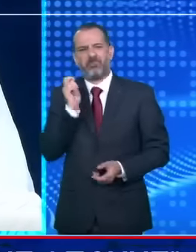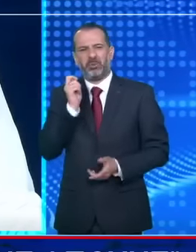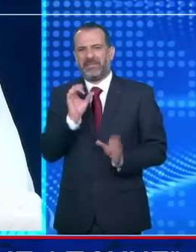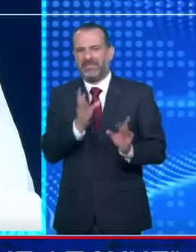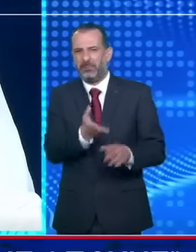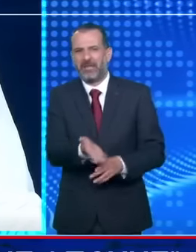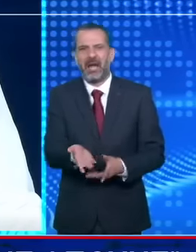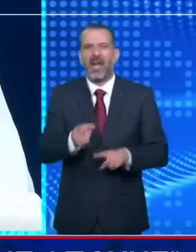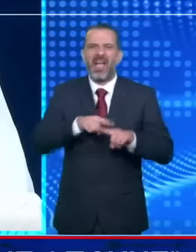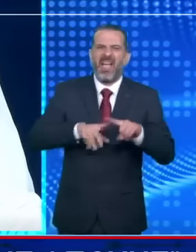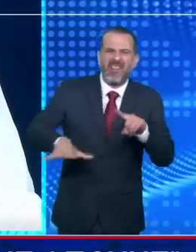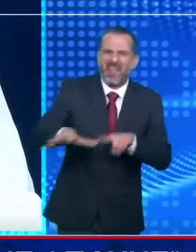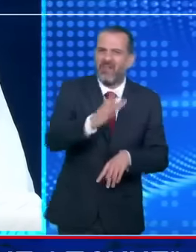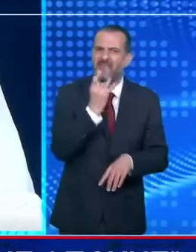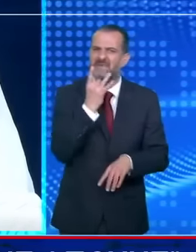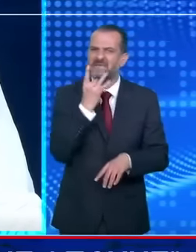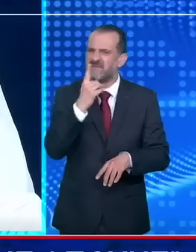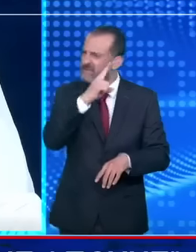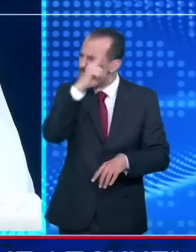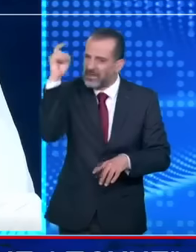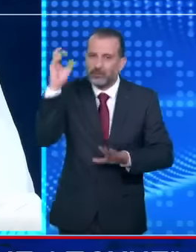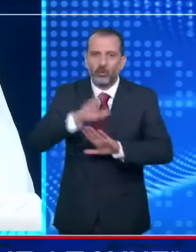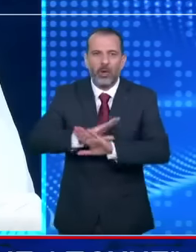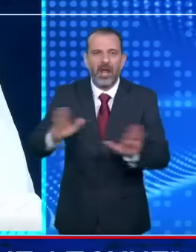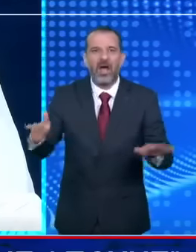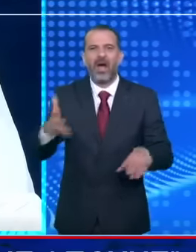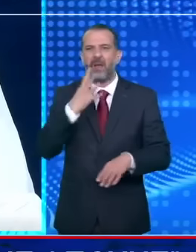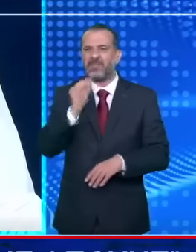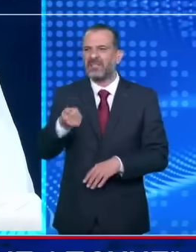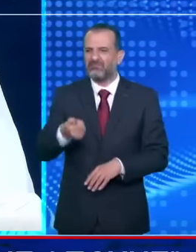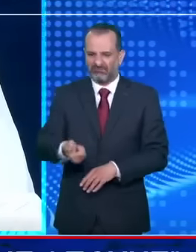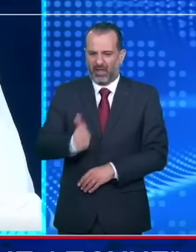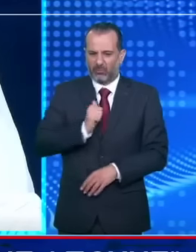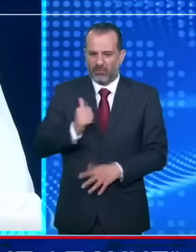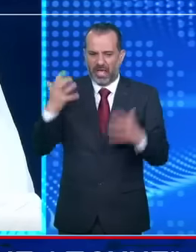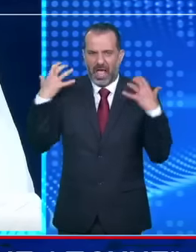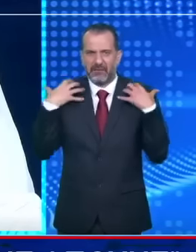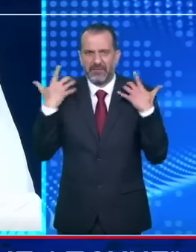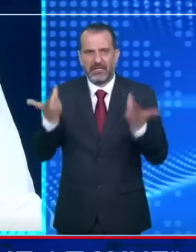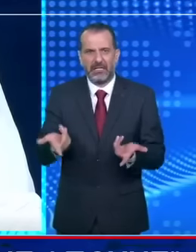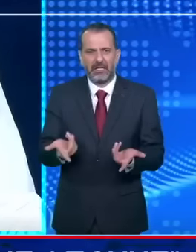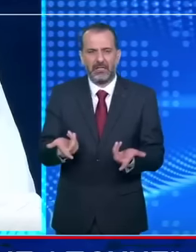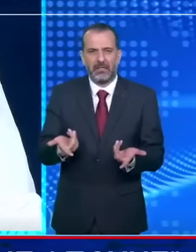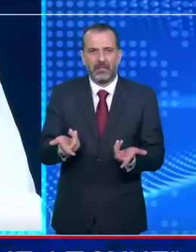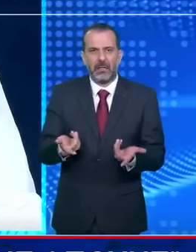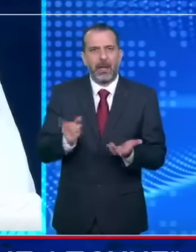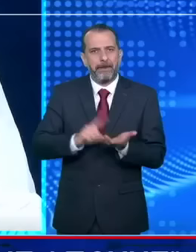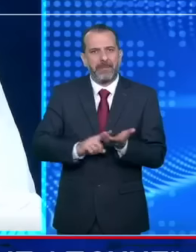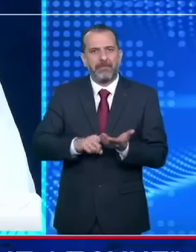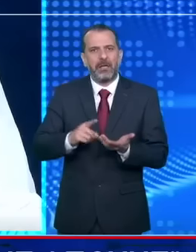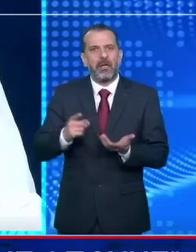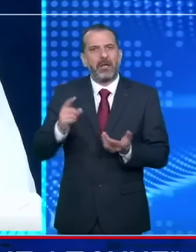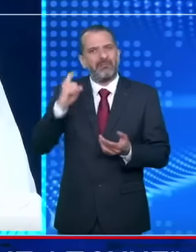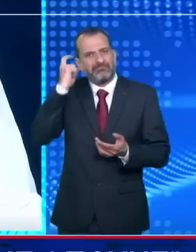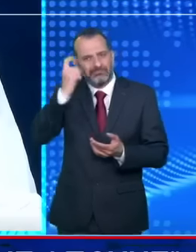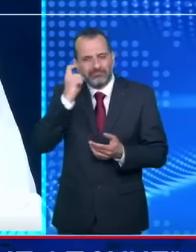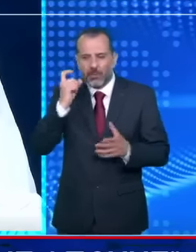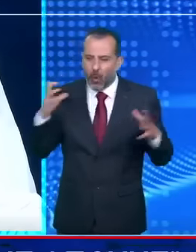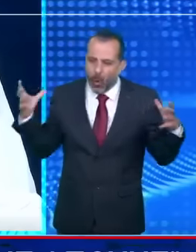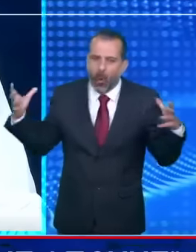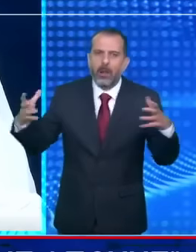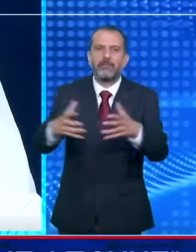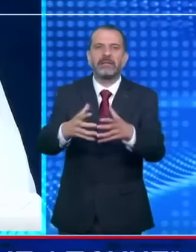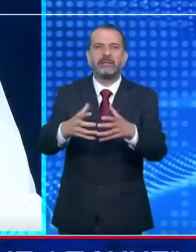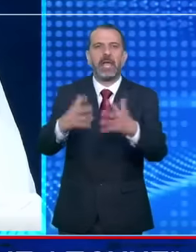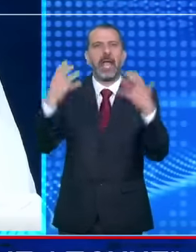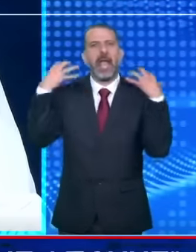έχει γίνει πολύ σκληρή. Αυτό το θέμα της ατομικής ευθύνης. Έχουν ξεχάσει ότι υπάρχει συλλογικότητα και κοινωνική ευθύνη.